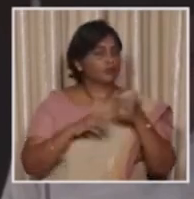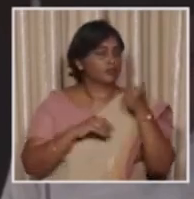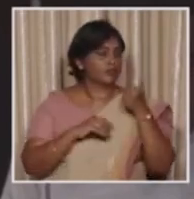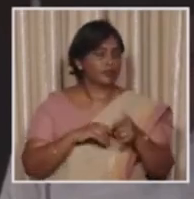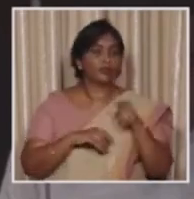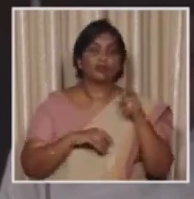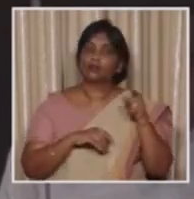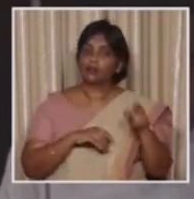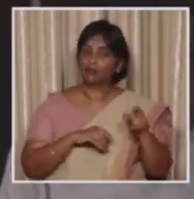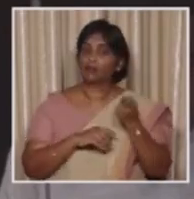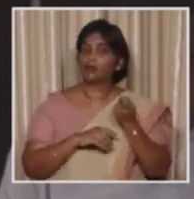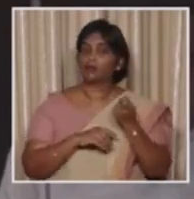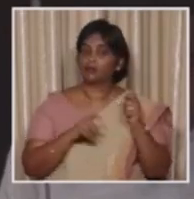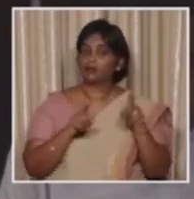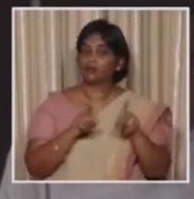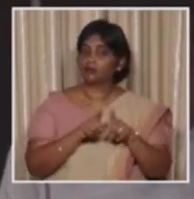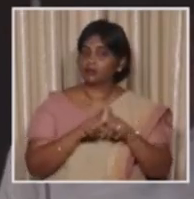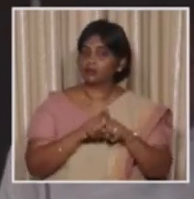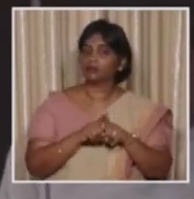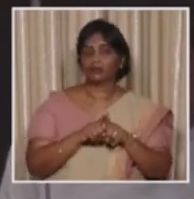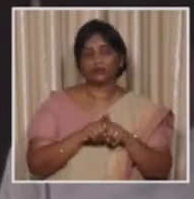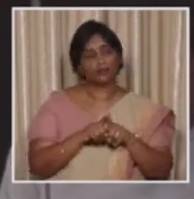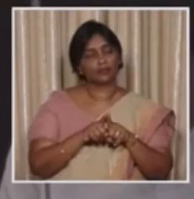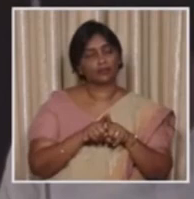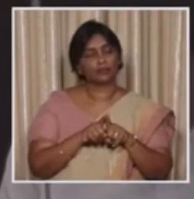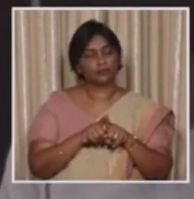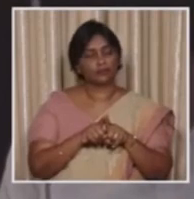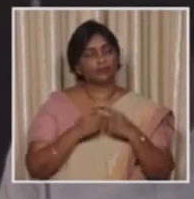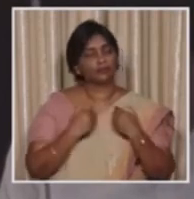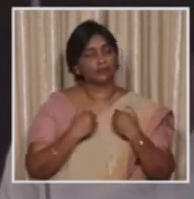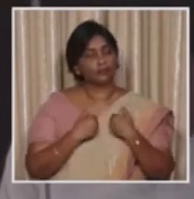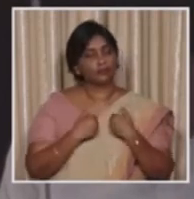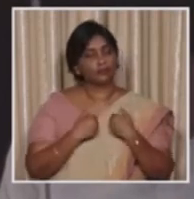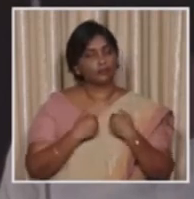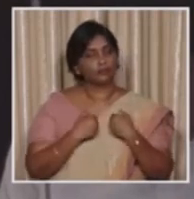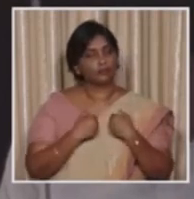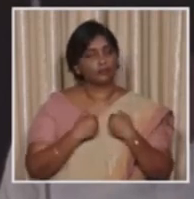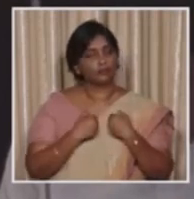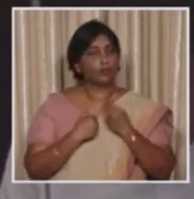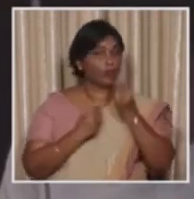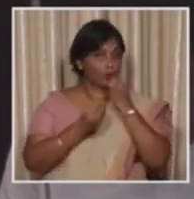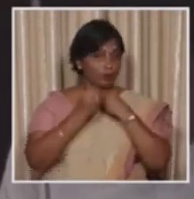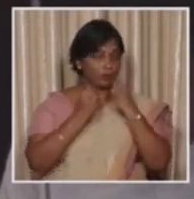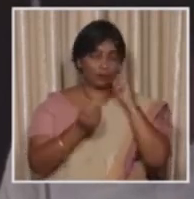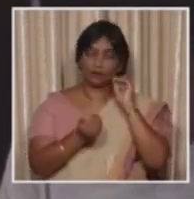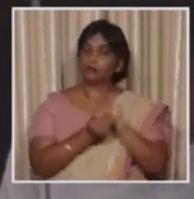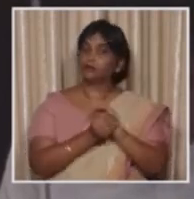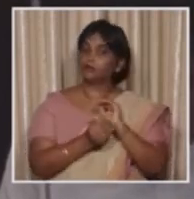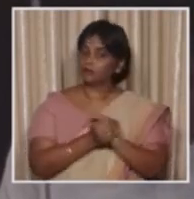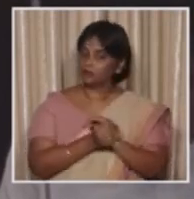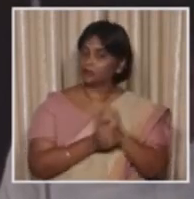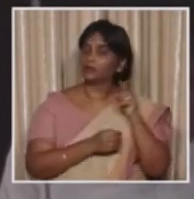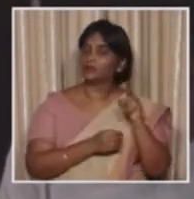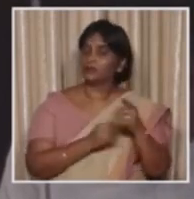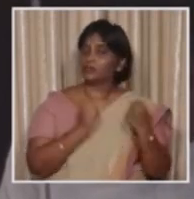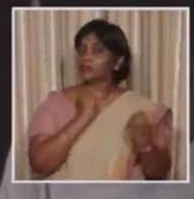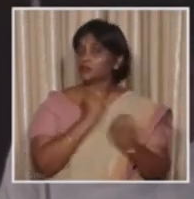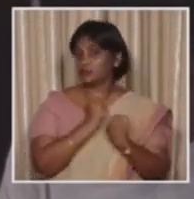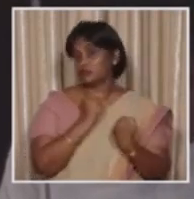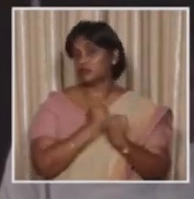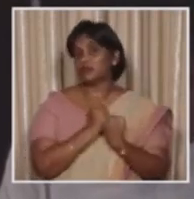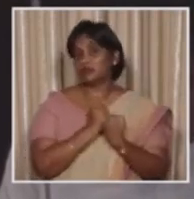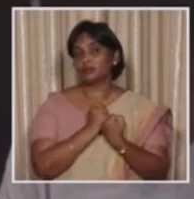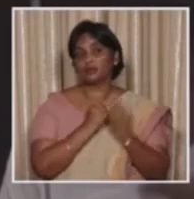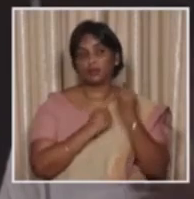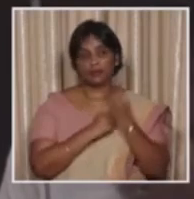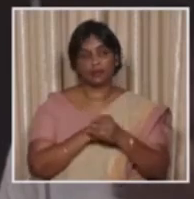இன்றைக்கு எங்களுடைய உணவு பாதுகாப்புக்காகவும் சரி இருக்கிறது. குறிப்பாக உங்களுக்கு தெரியும், 2022 நாங்கள்